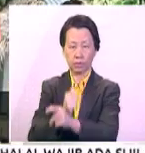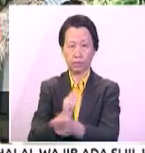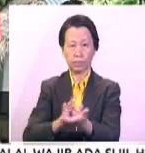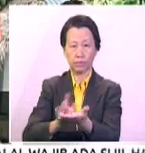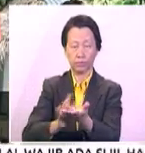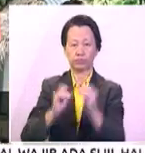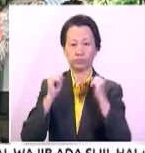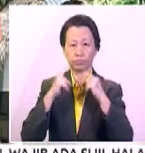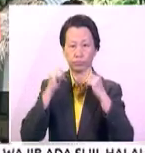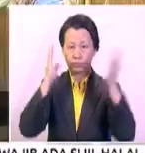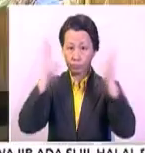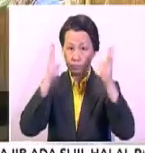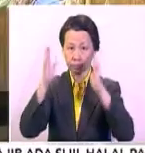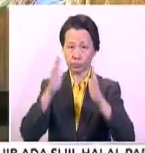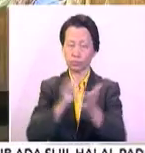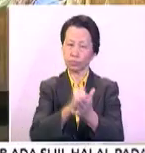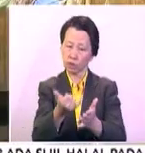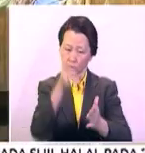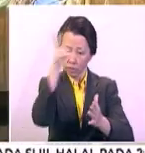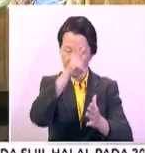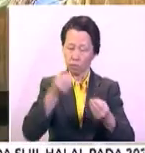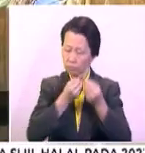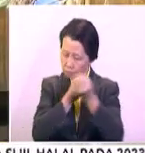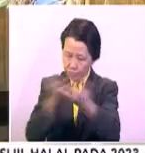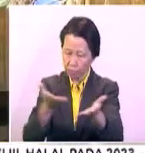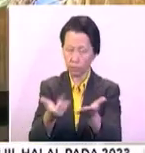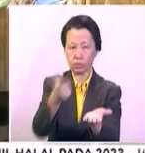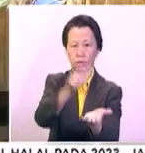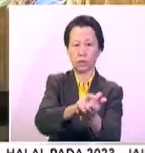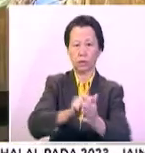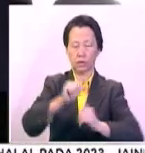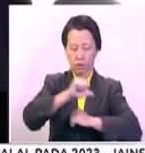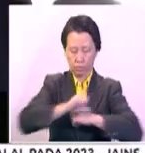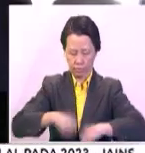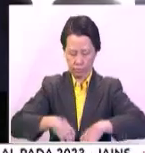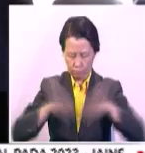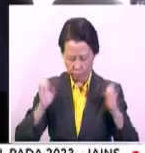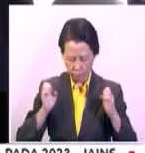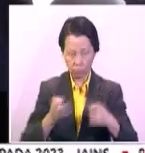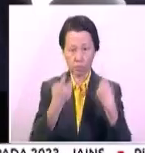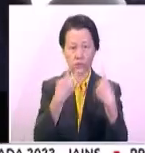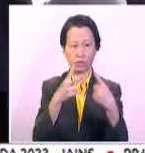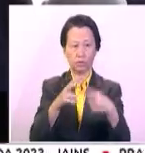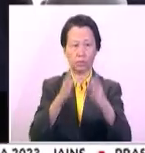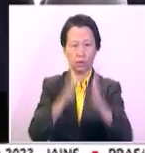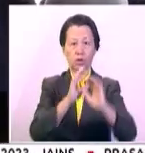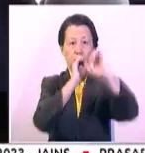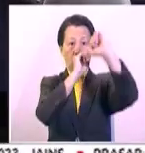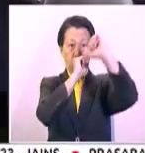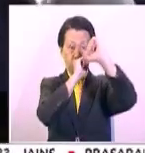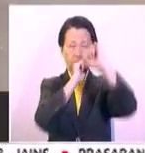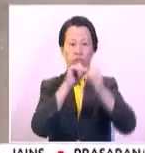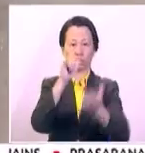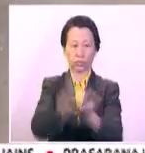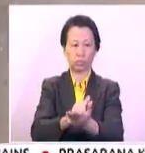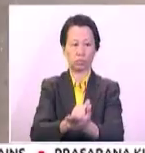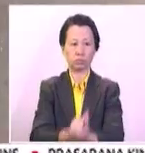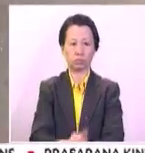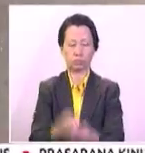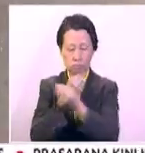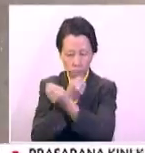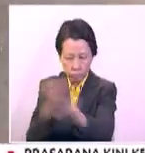Perubatan Swasta Malaysia supaya kerajaan mendedahkan laporan bedah siasat ke atas 12 orang asli berkenaan.